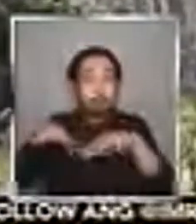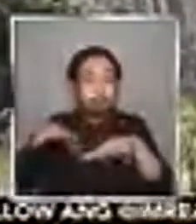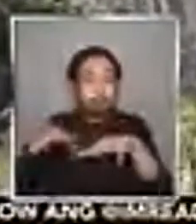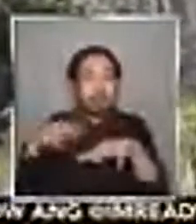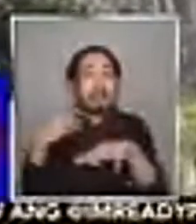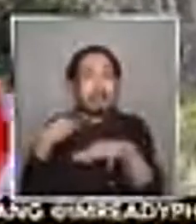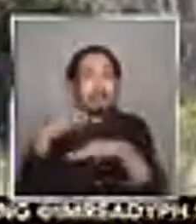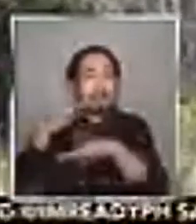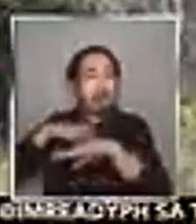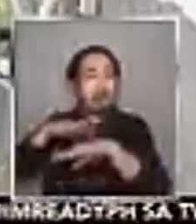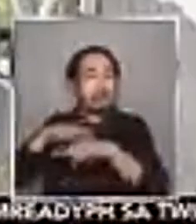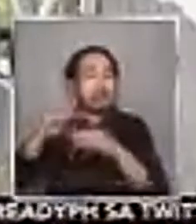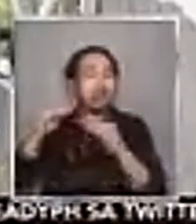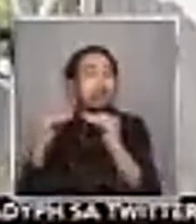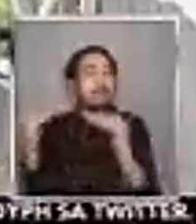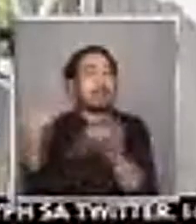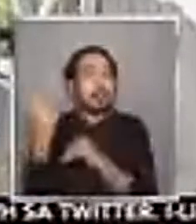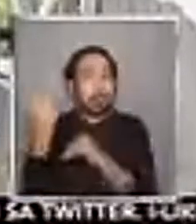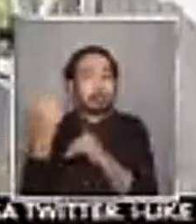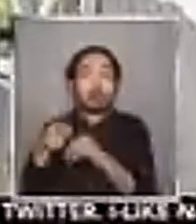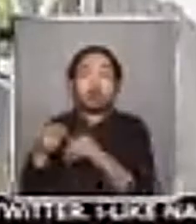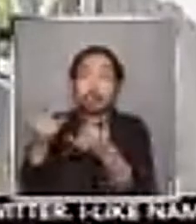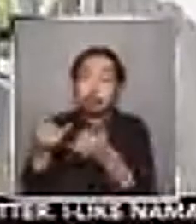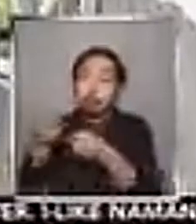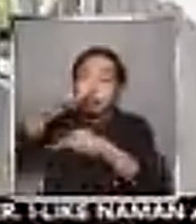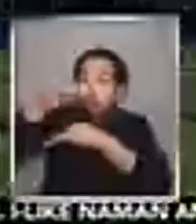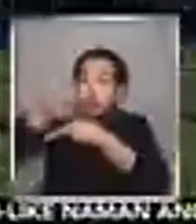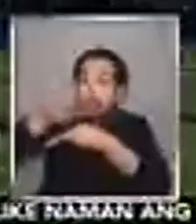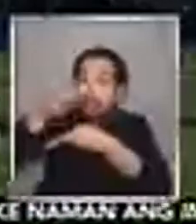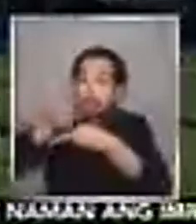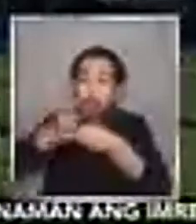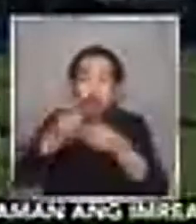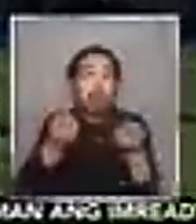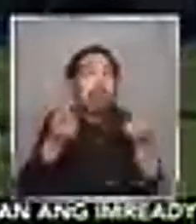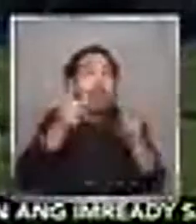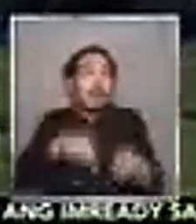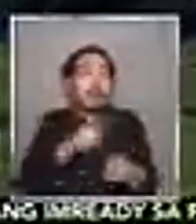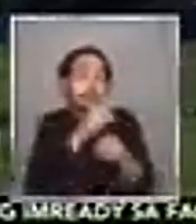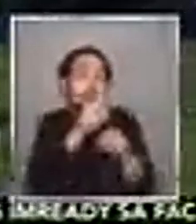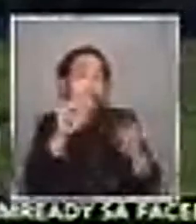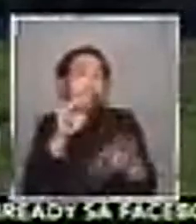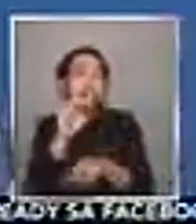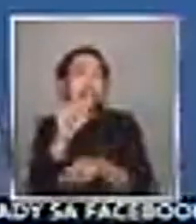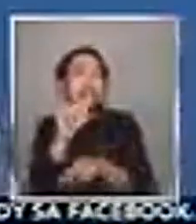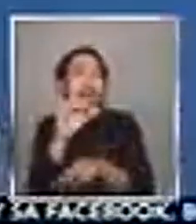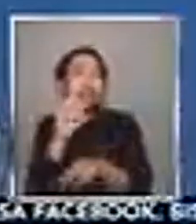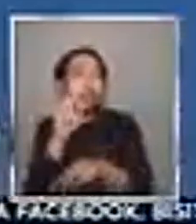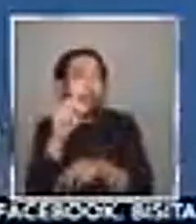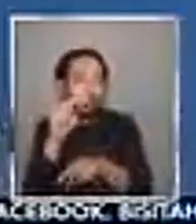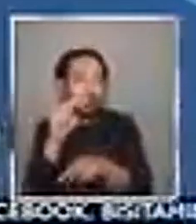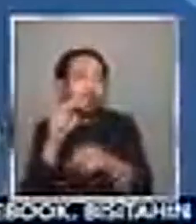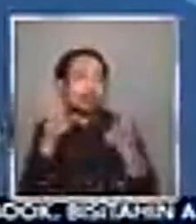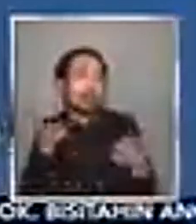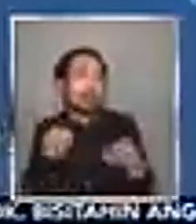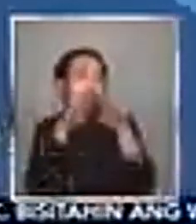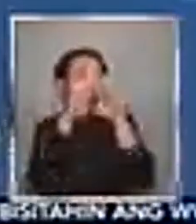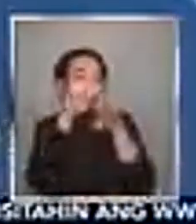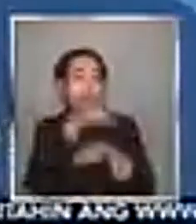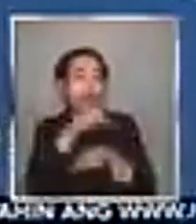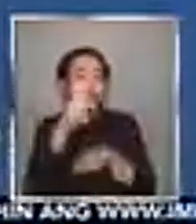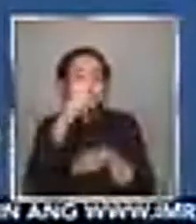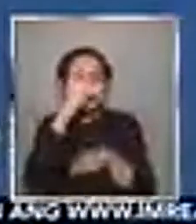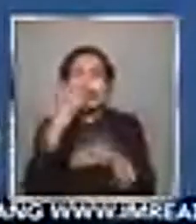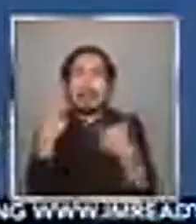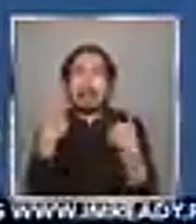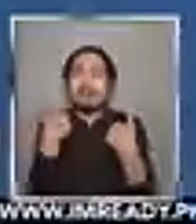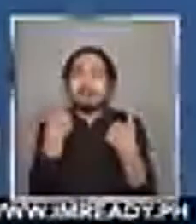mahigpit ding binabantay ng TVOX ang aktibidad ng Bulkang Mayon sa Albay. Wala rin kasing humpay ang mahina hanggang katamtamang lakas ang pagbuga nito